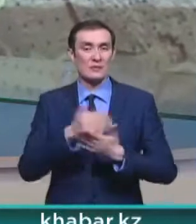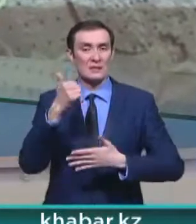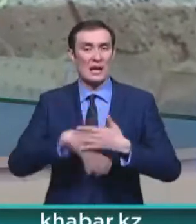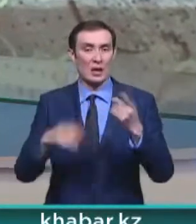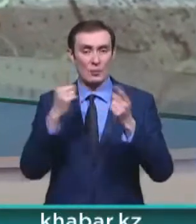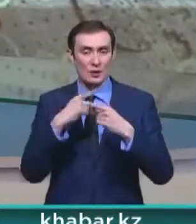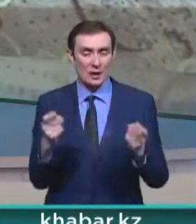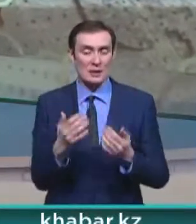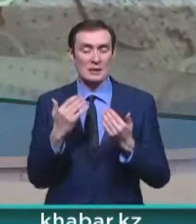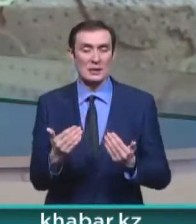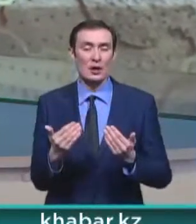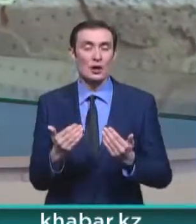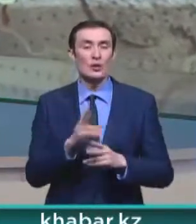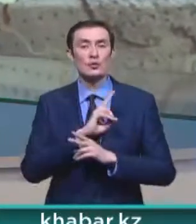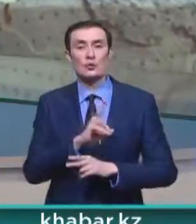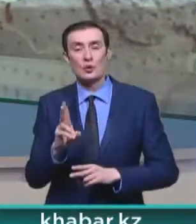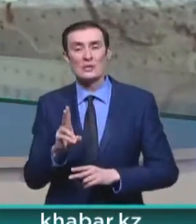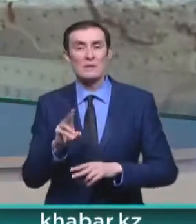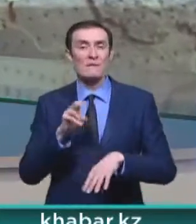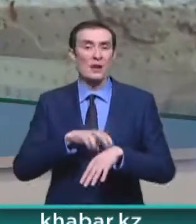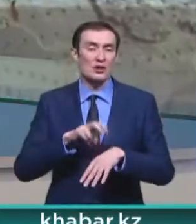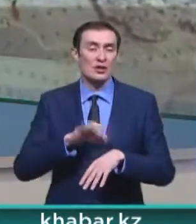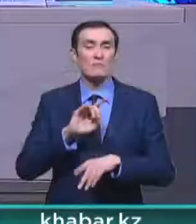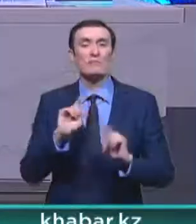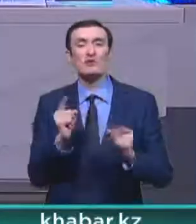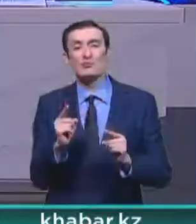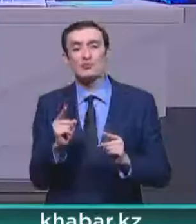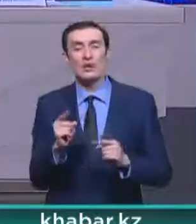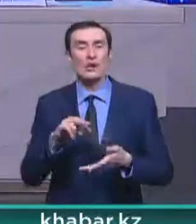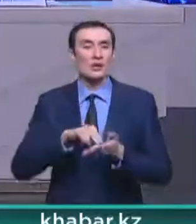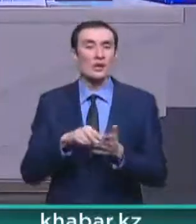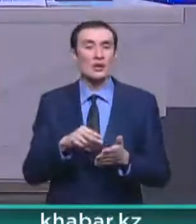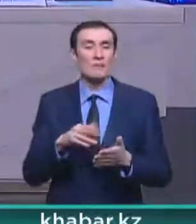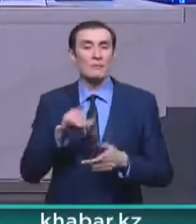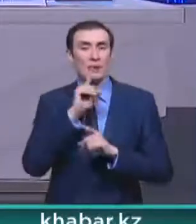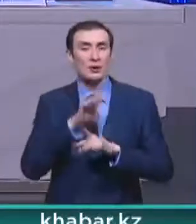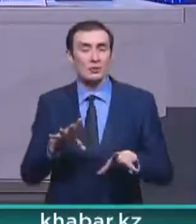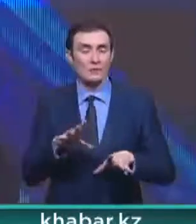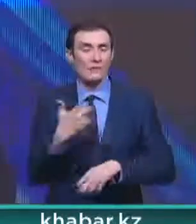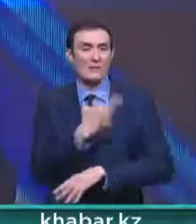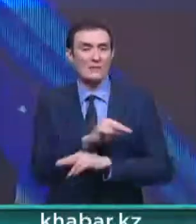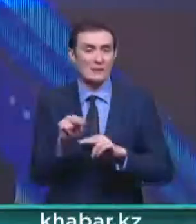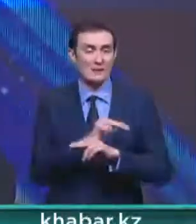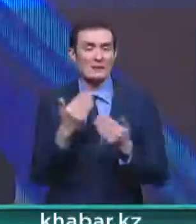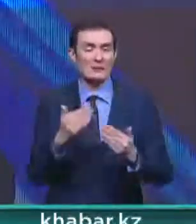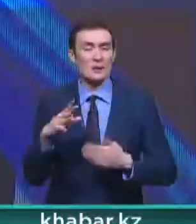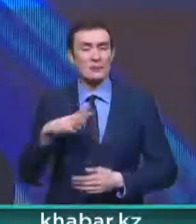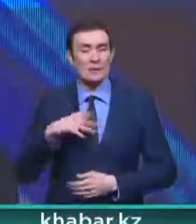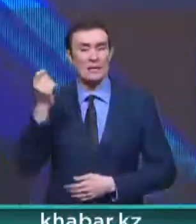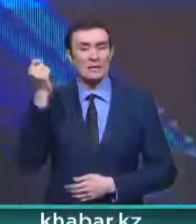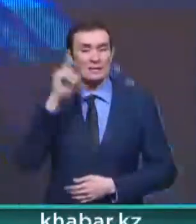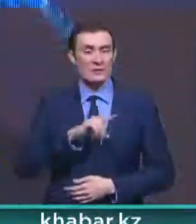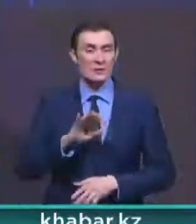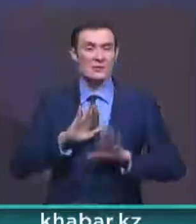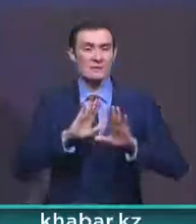центральных коммуникаций. Вот кто из медиков и почему не планирует прививаться российской вакциной, сегодня стало известно